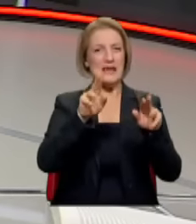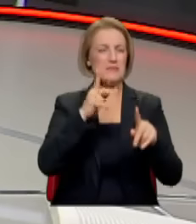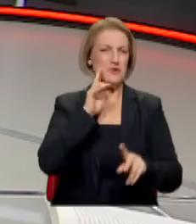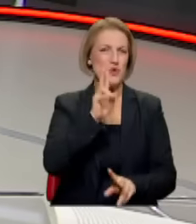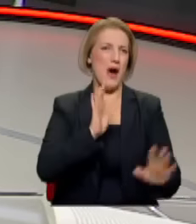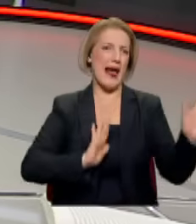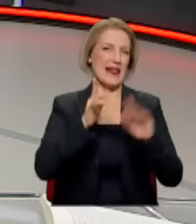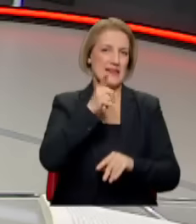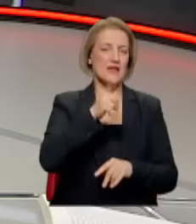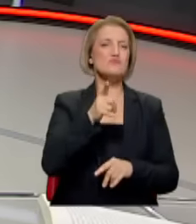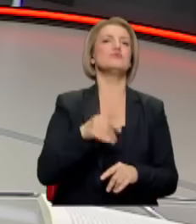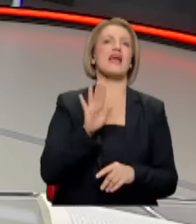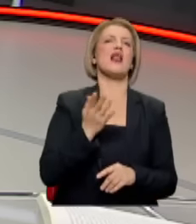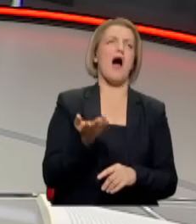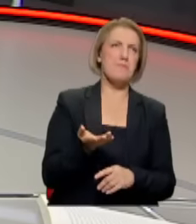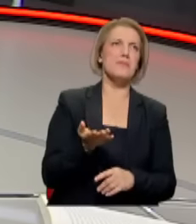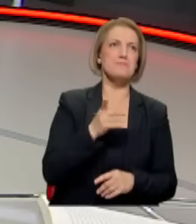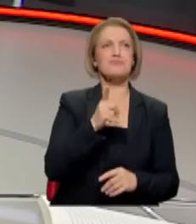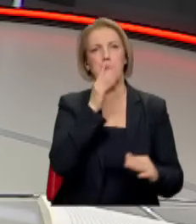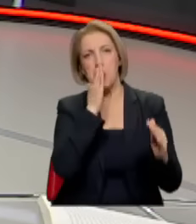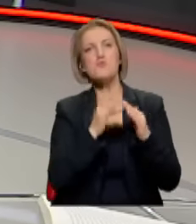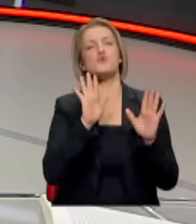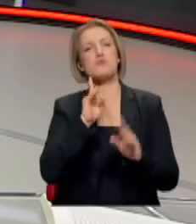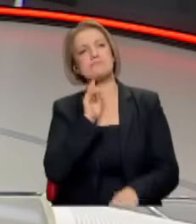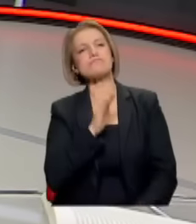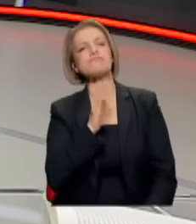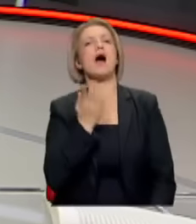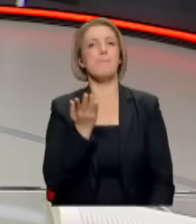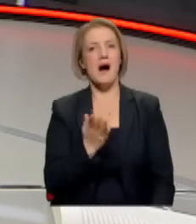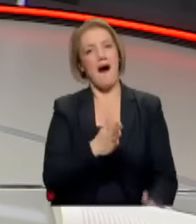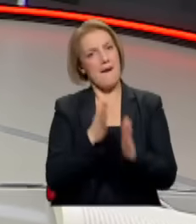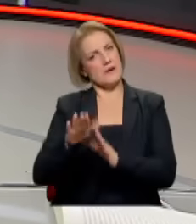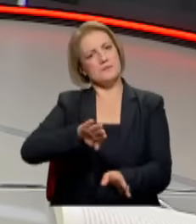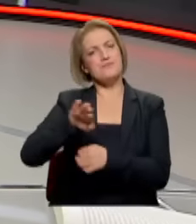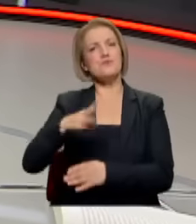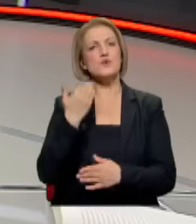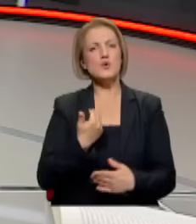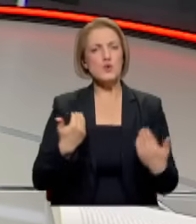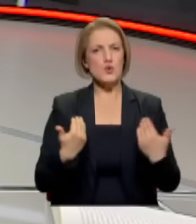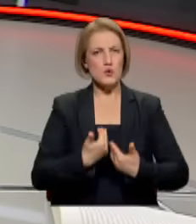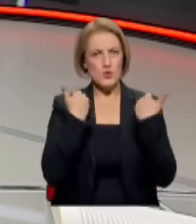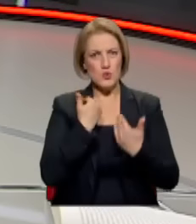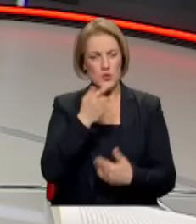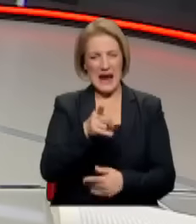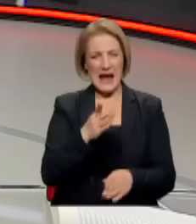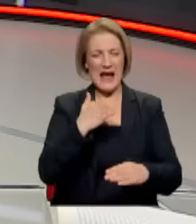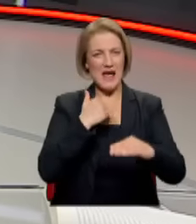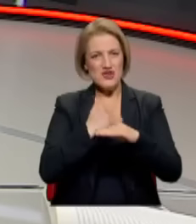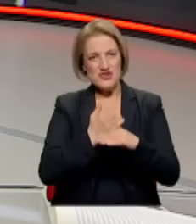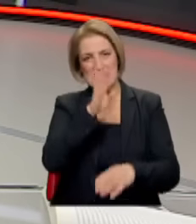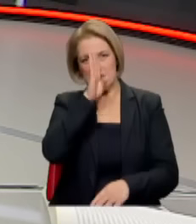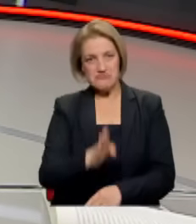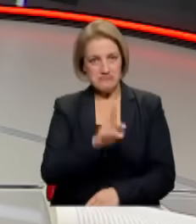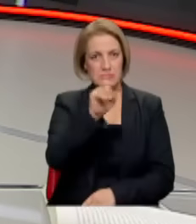hareketleriniz bu da değil de yani onlara da uymuyorsun ayrı da hukuka uygun mu adil mi o bambaşka bir